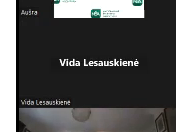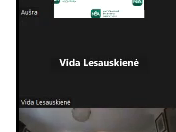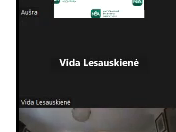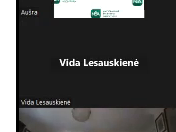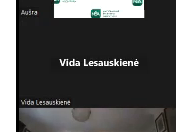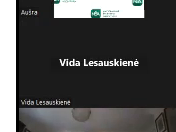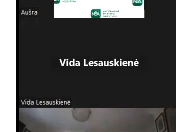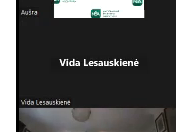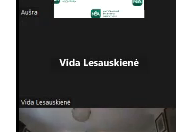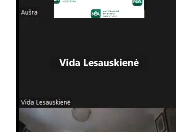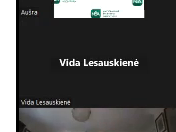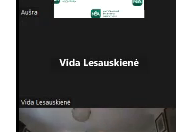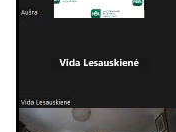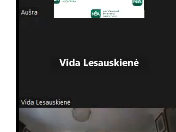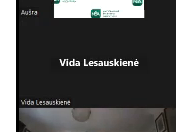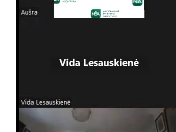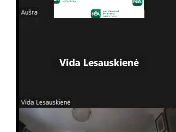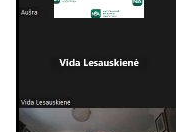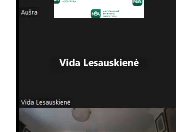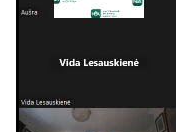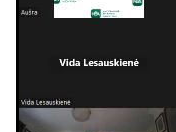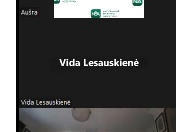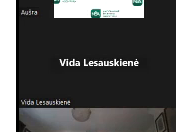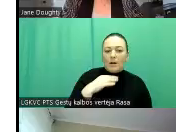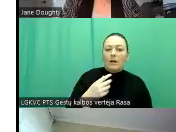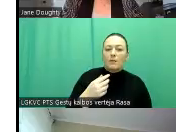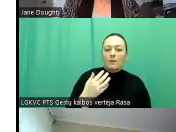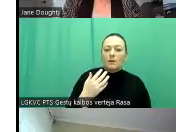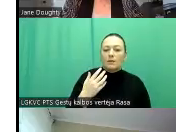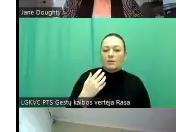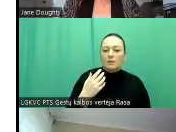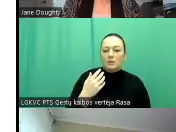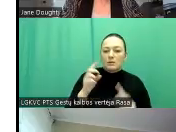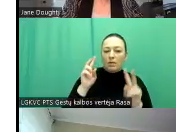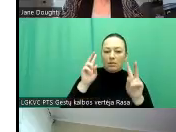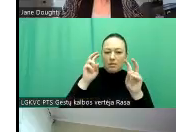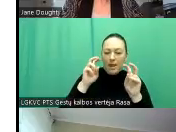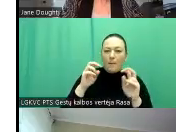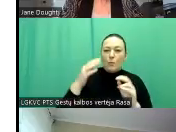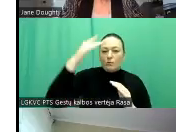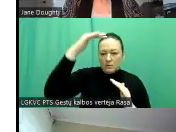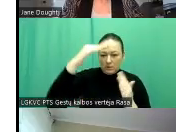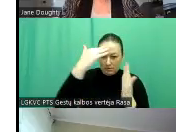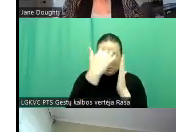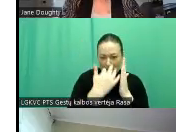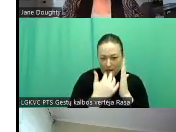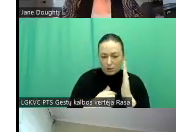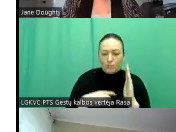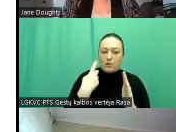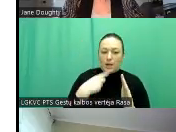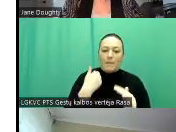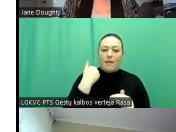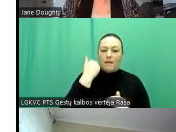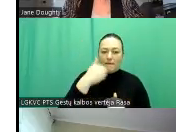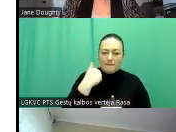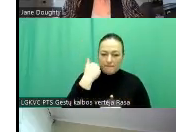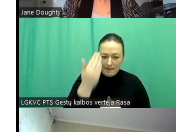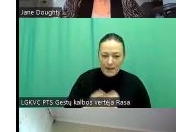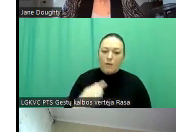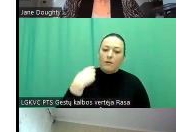yra jau pakankamai didelis ryškus toksai šių temų sąrašas ir mes jį dar paliesime vėliau,